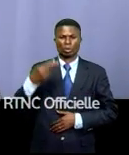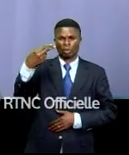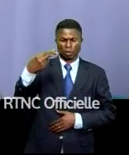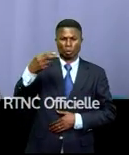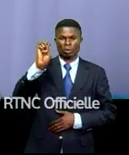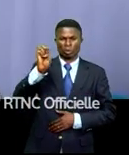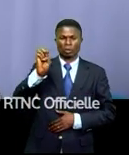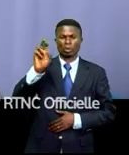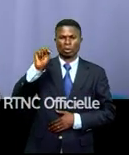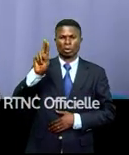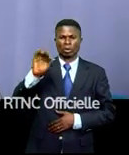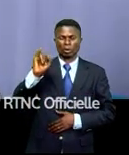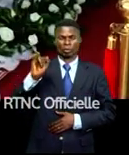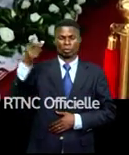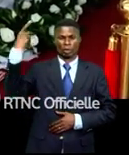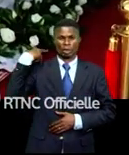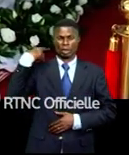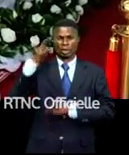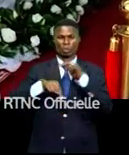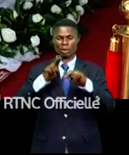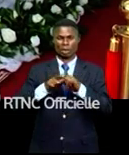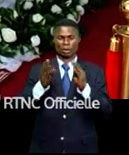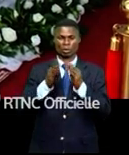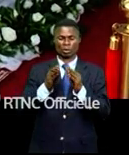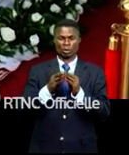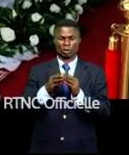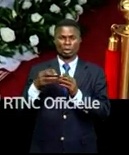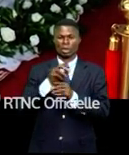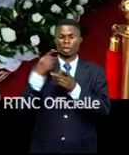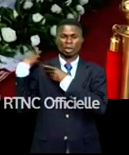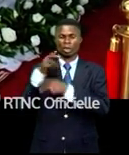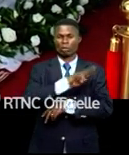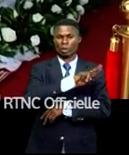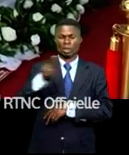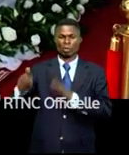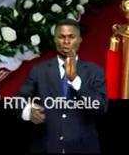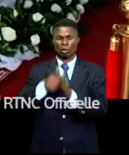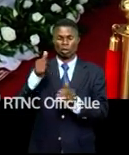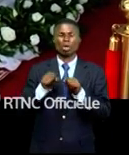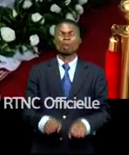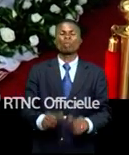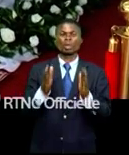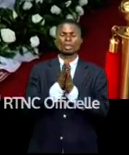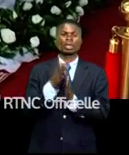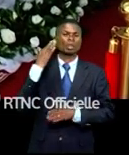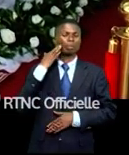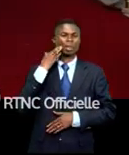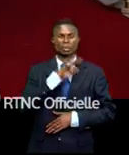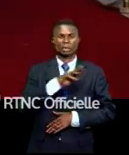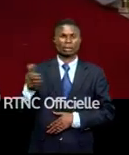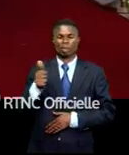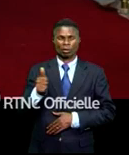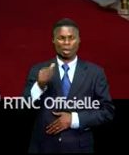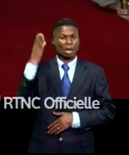Lokondo, député à l'Assemblée nationale depuis 2011, est décédé le 10 mars 2021 des suites d'une